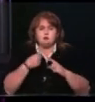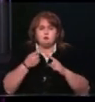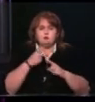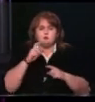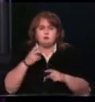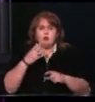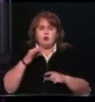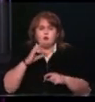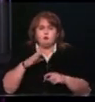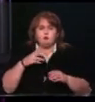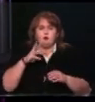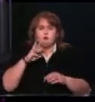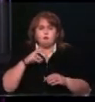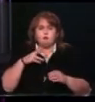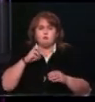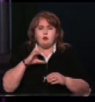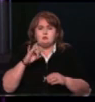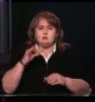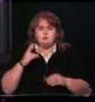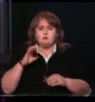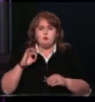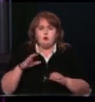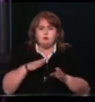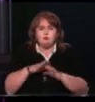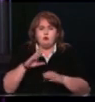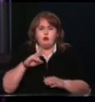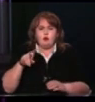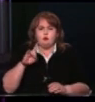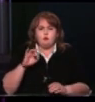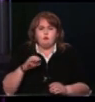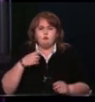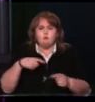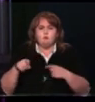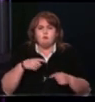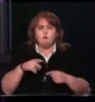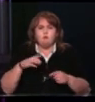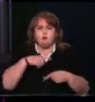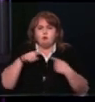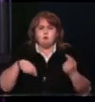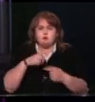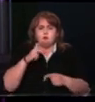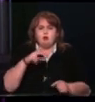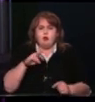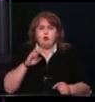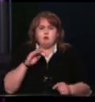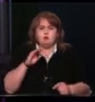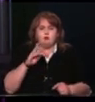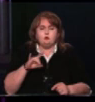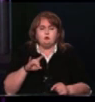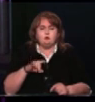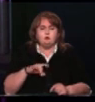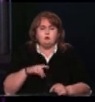центре находится массивное положительное ядро, вокруг которого вращаются электроны. И вот она получилась